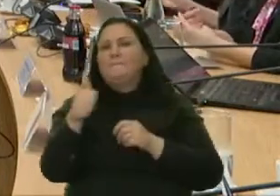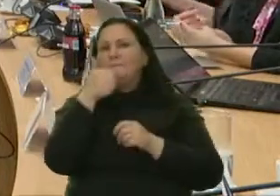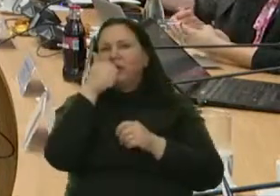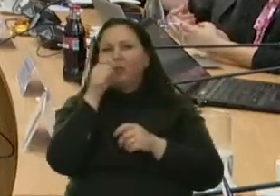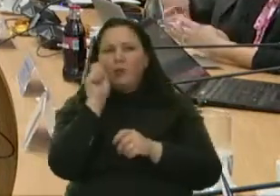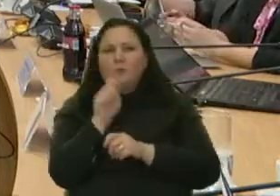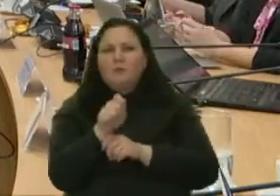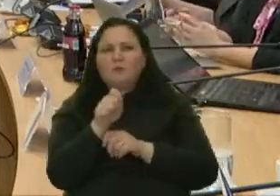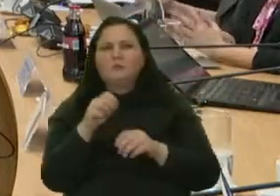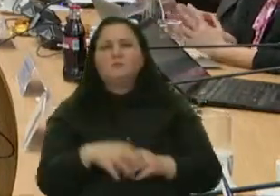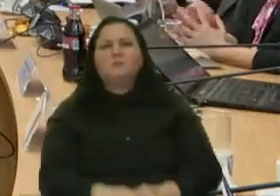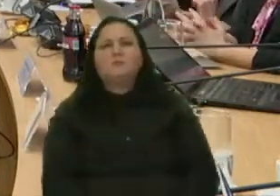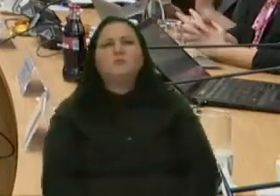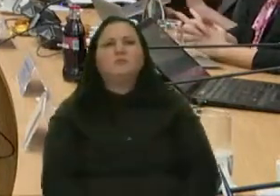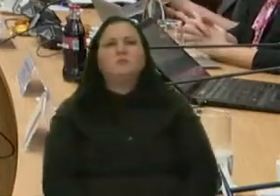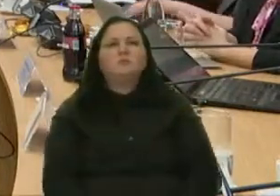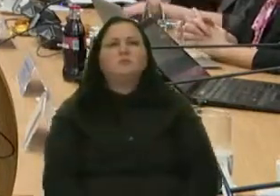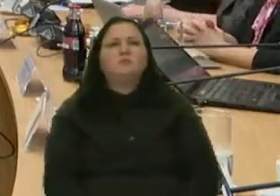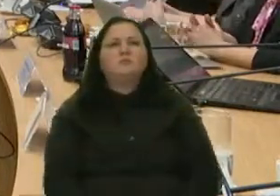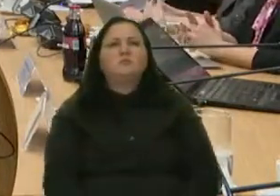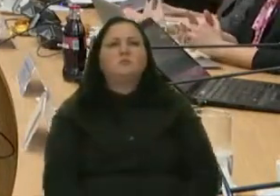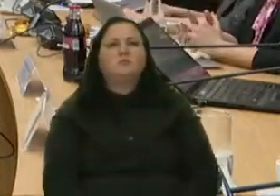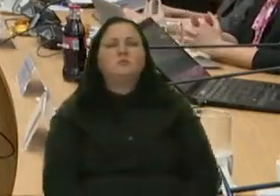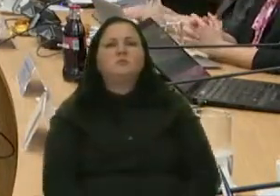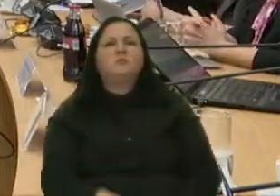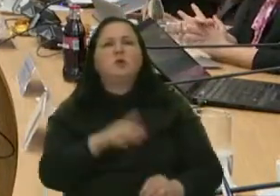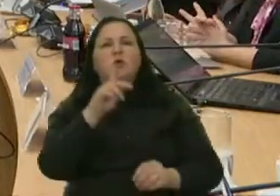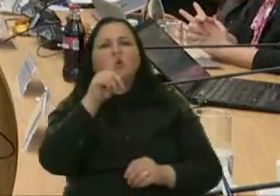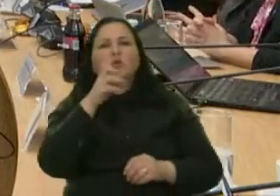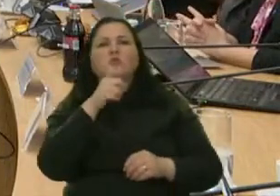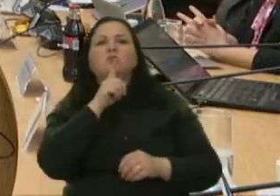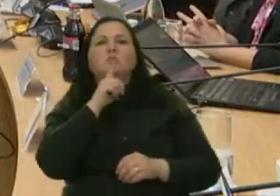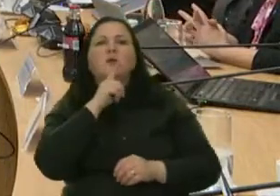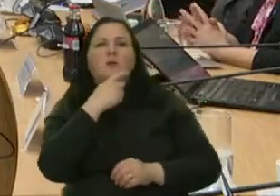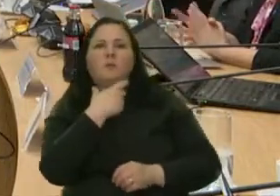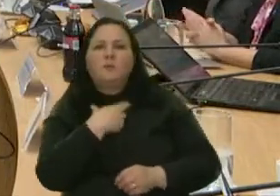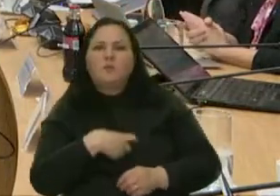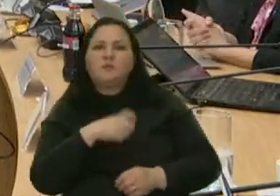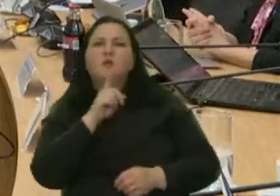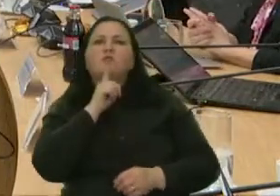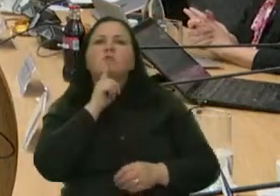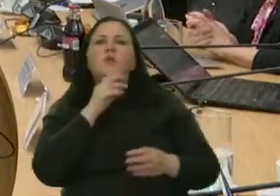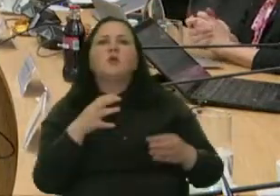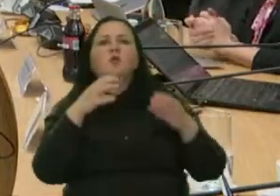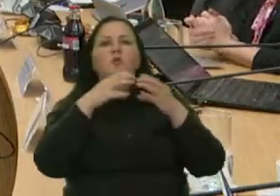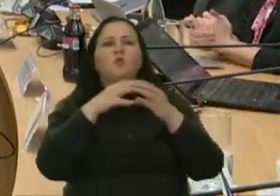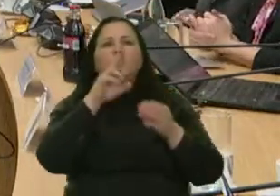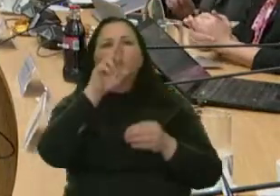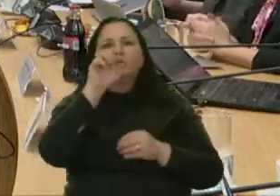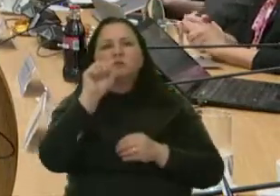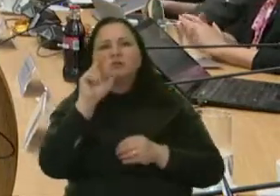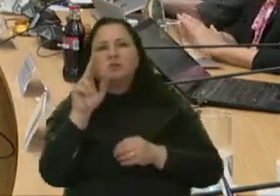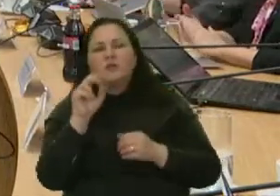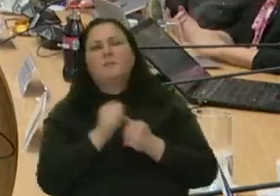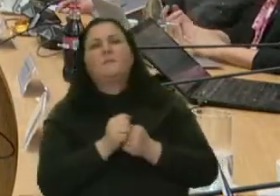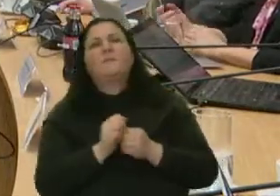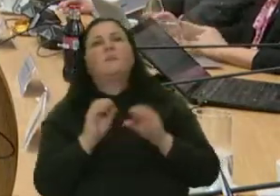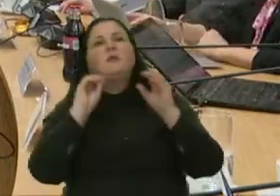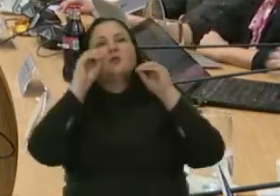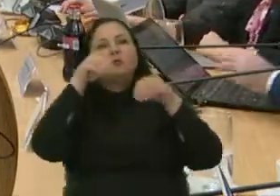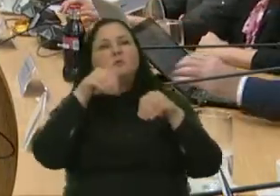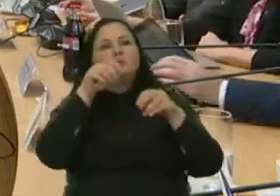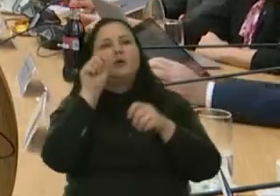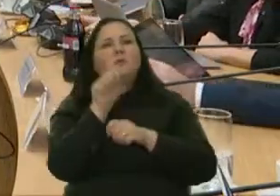amendament domnule Groza îl faceți în nume personal sau în numele usr ca să numele grupului usr to grupul usr supun la vot amendamentul